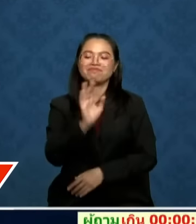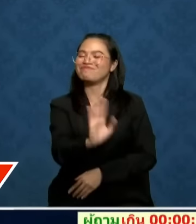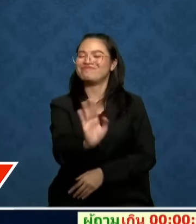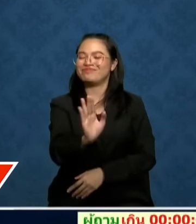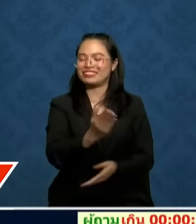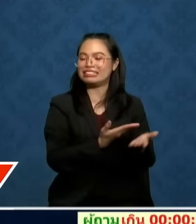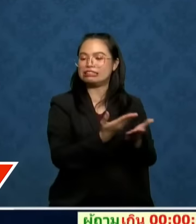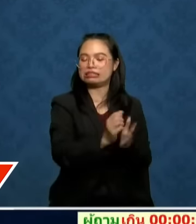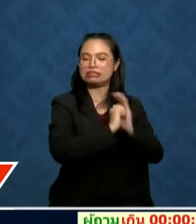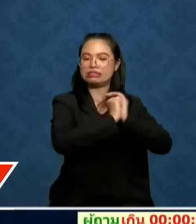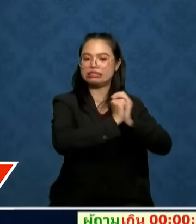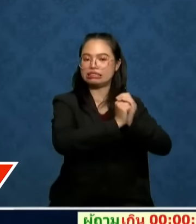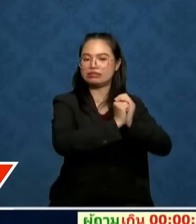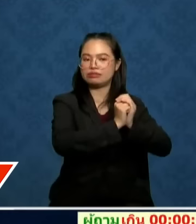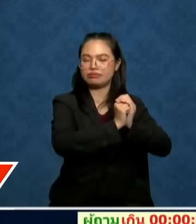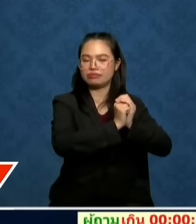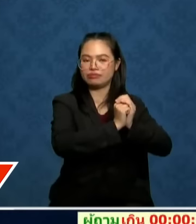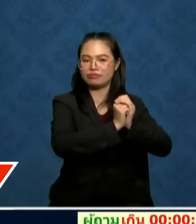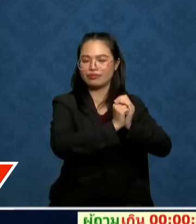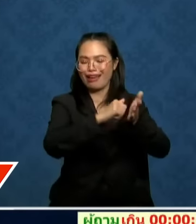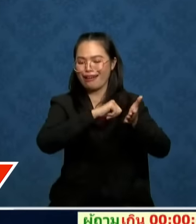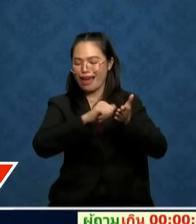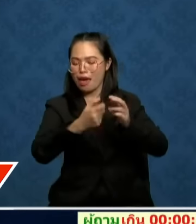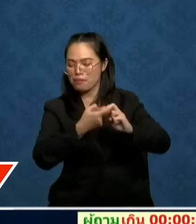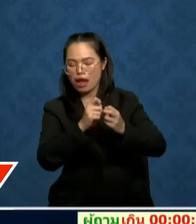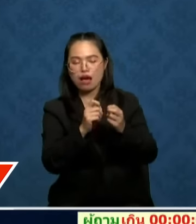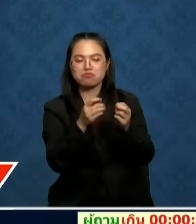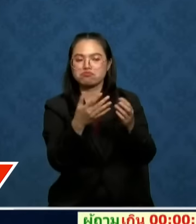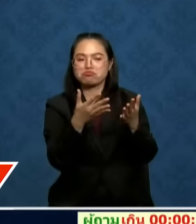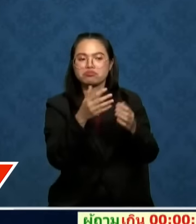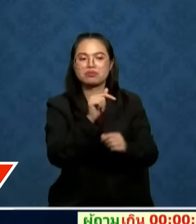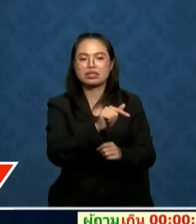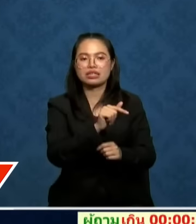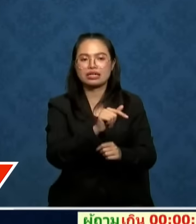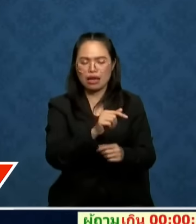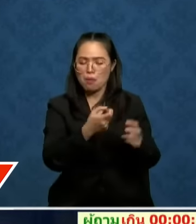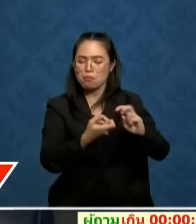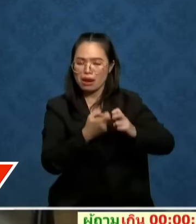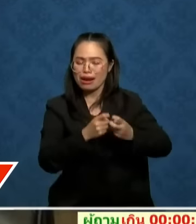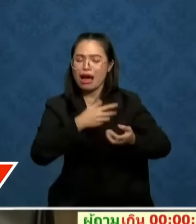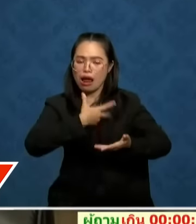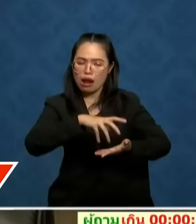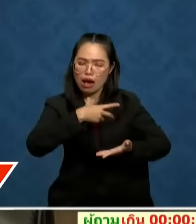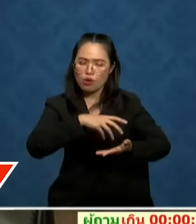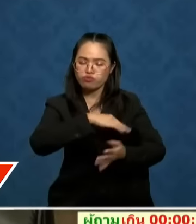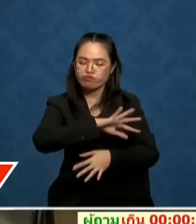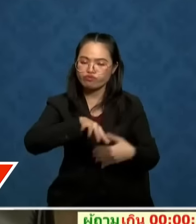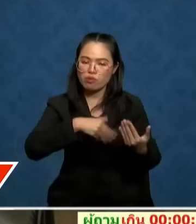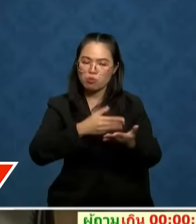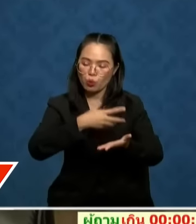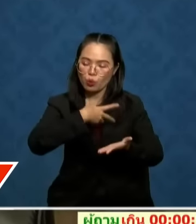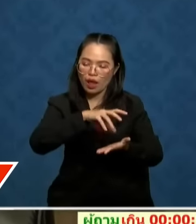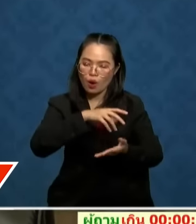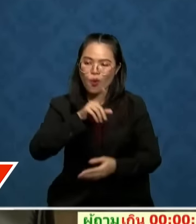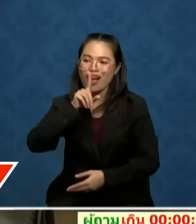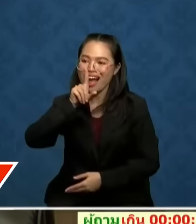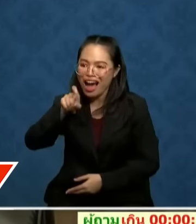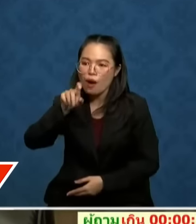โยบายเพื่อแก้ปัญหาดังนั้นครับคำถามที่3ครับเคสแบบที่ผมเล่ามาทั้งหมดท่านรัฐมนตรี